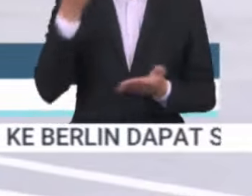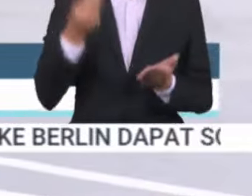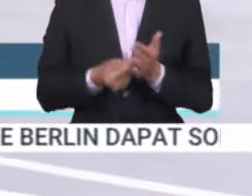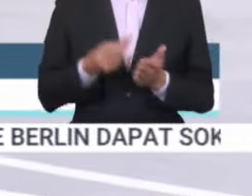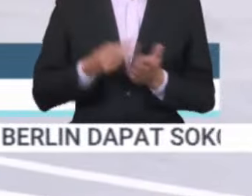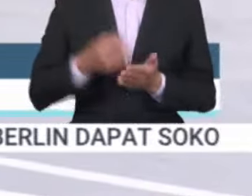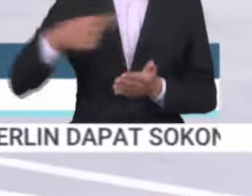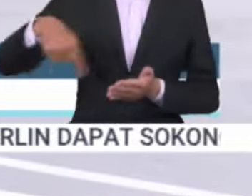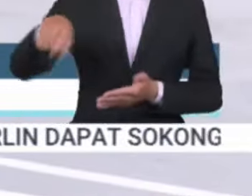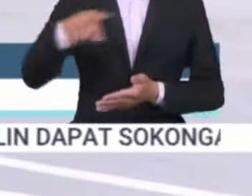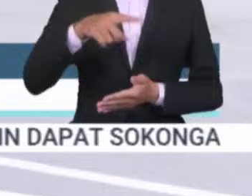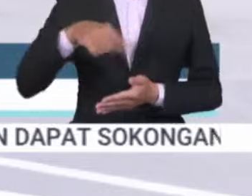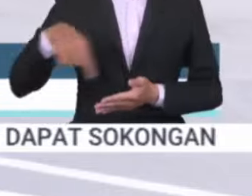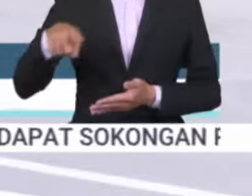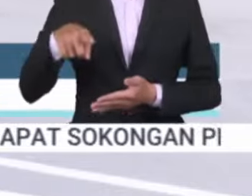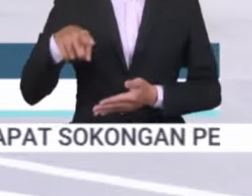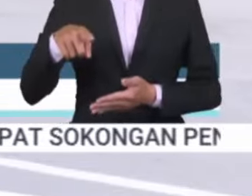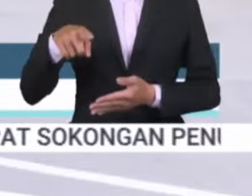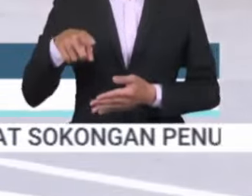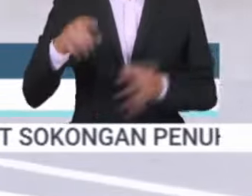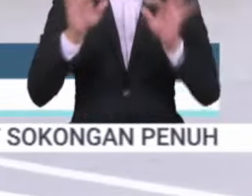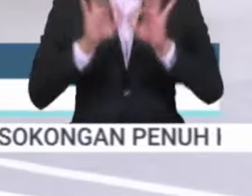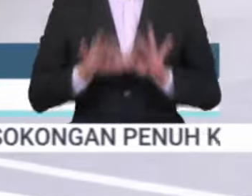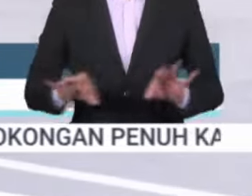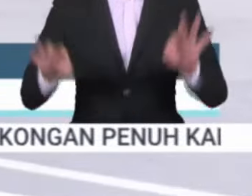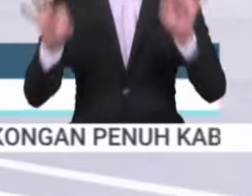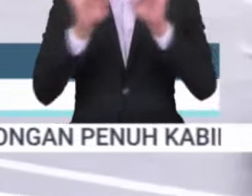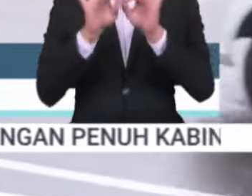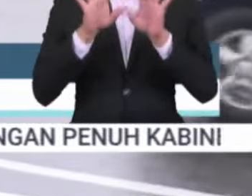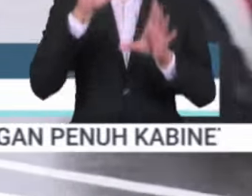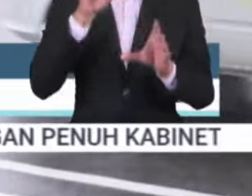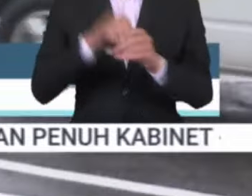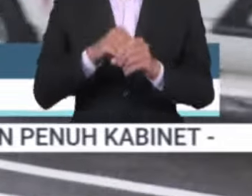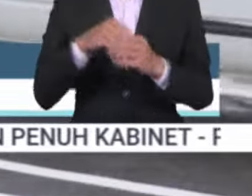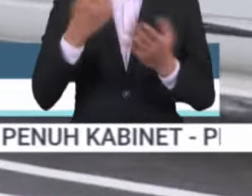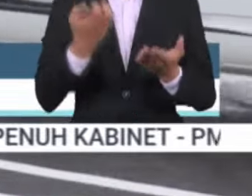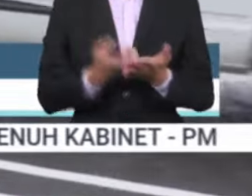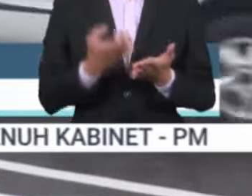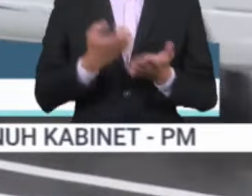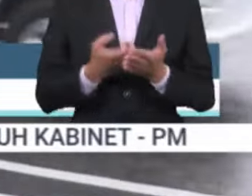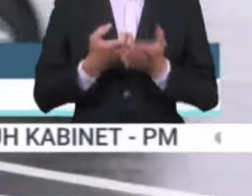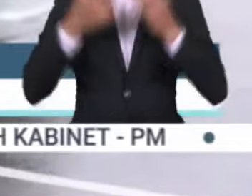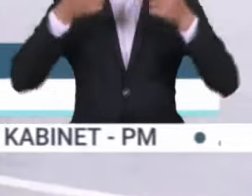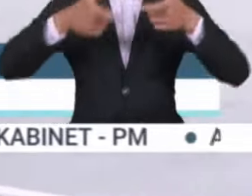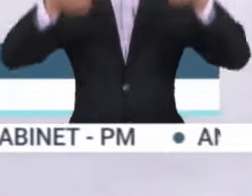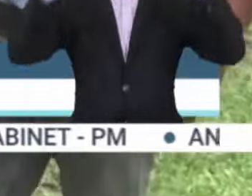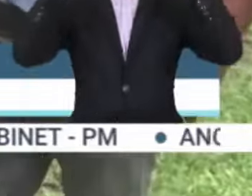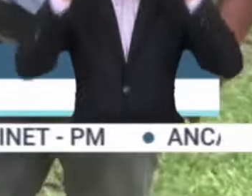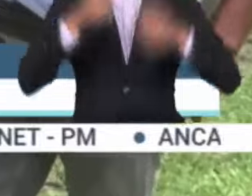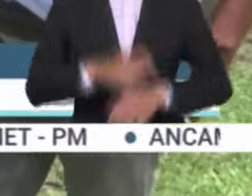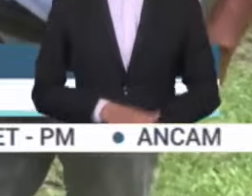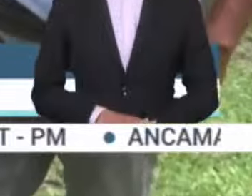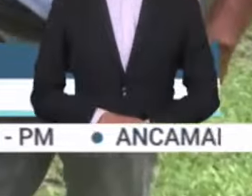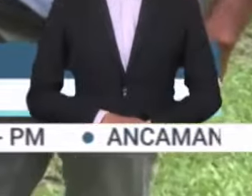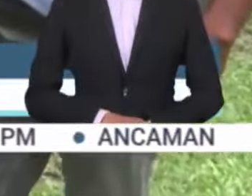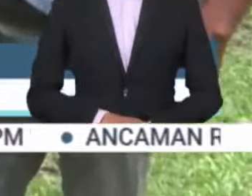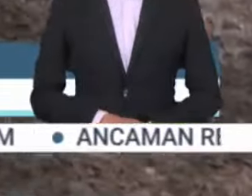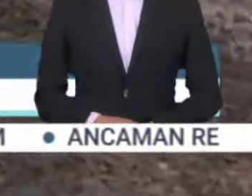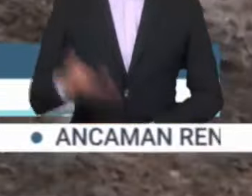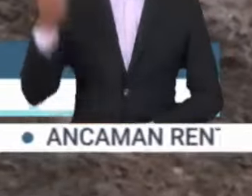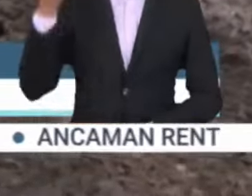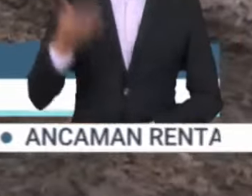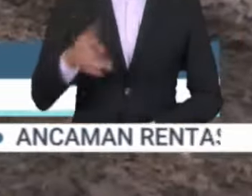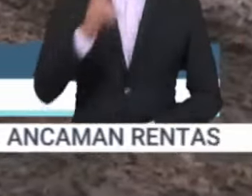ini merupakan salah satu nadi yang paling penting dalam ekonomi di Dun Mahkota ini. Muhammad Nur